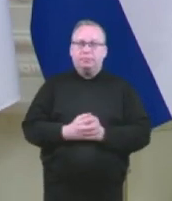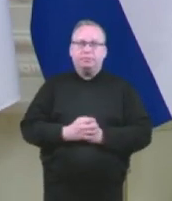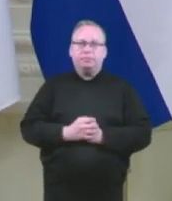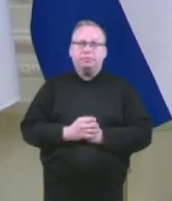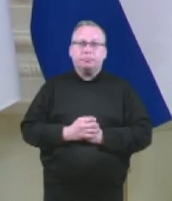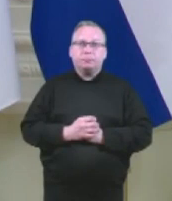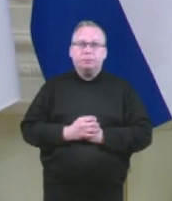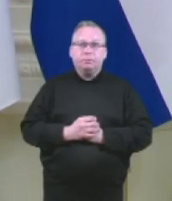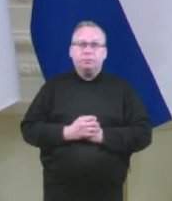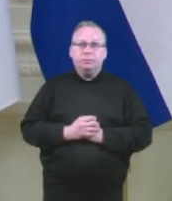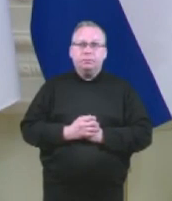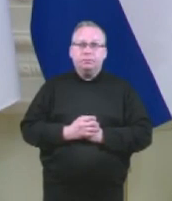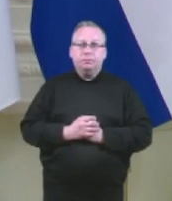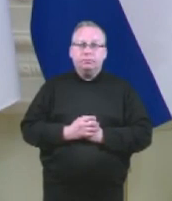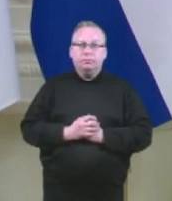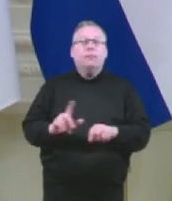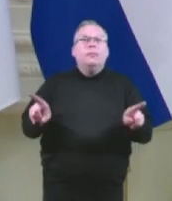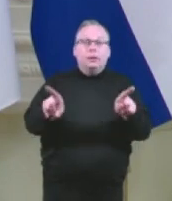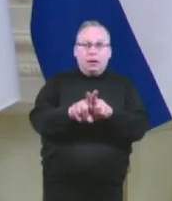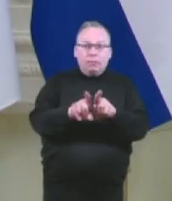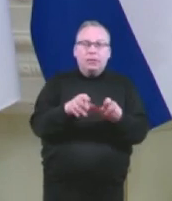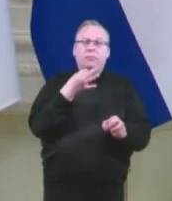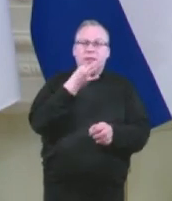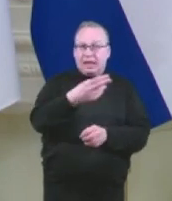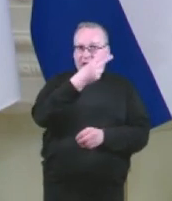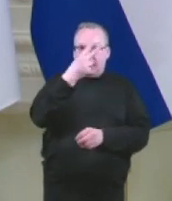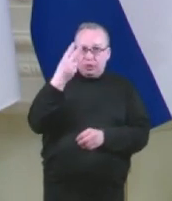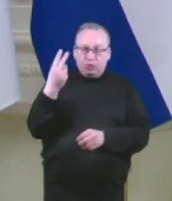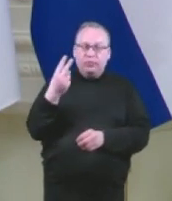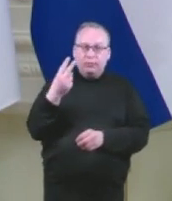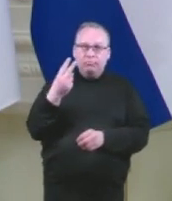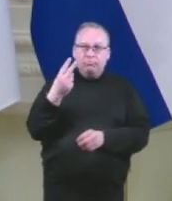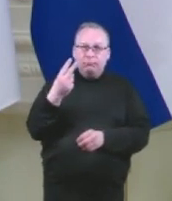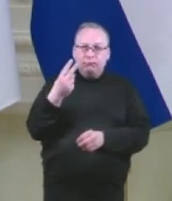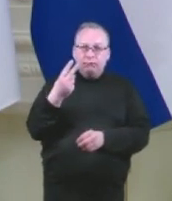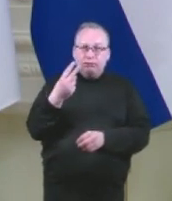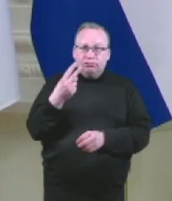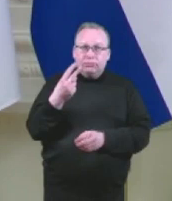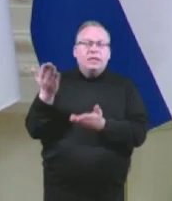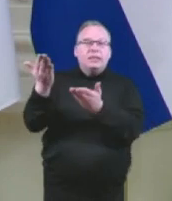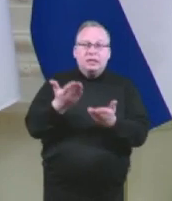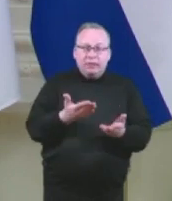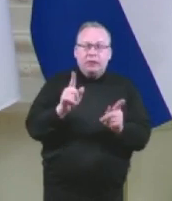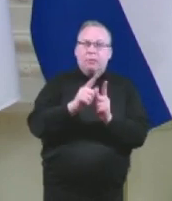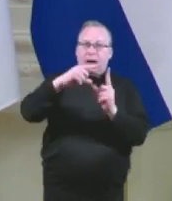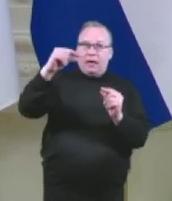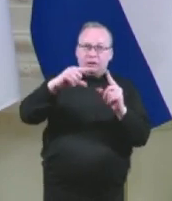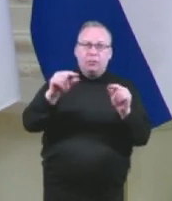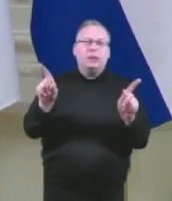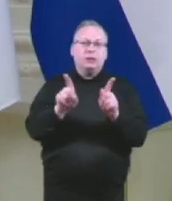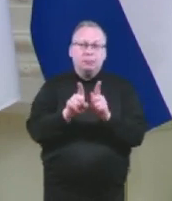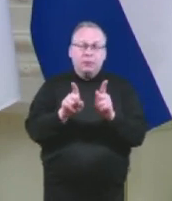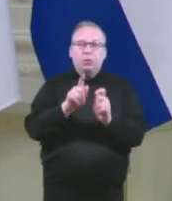Ir taip pat pasakytina apie lietuvių svetingumą, ne tik tais NATO kariams, bet ir ukrainiečių